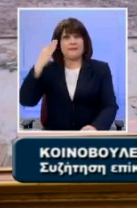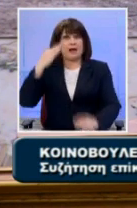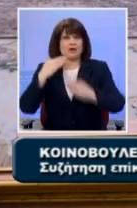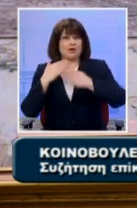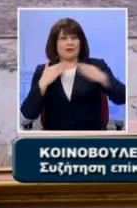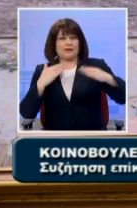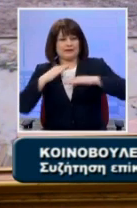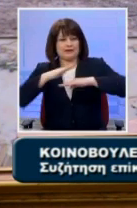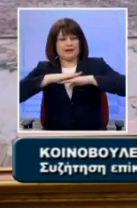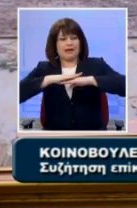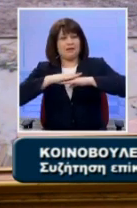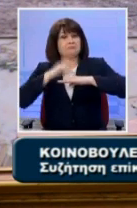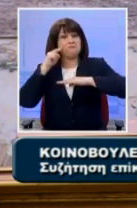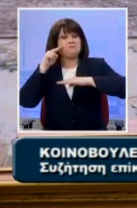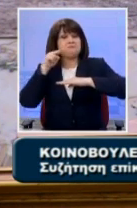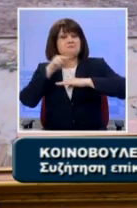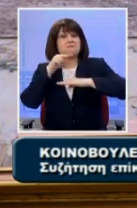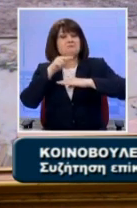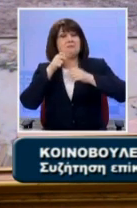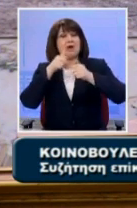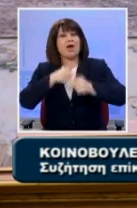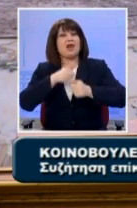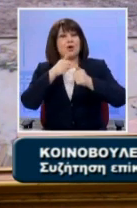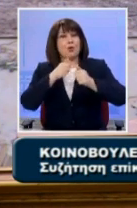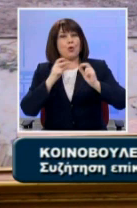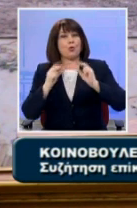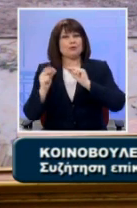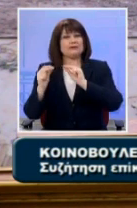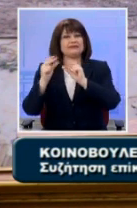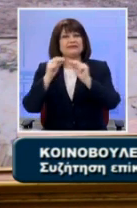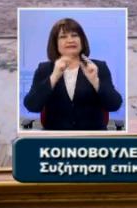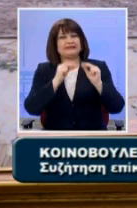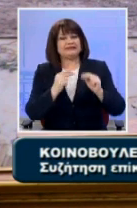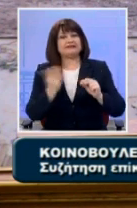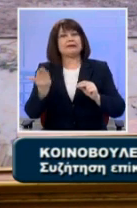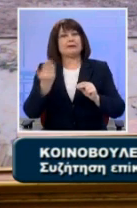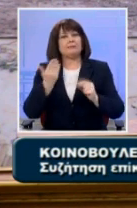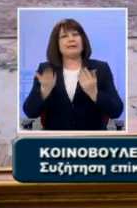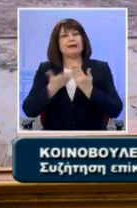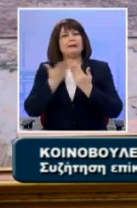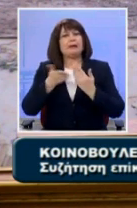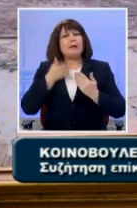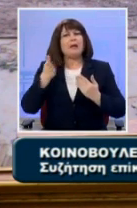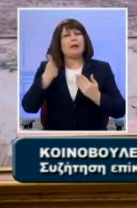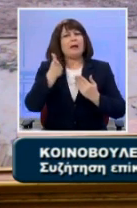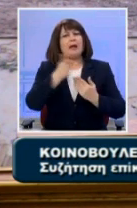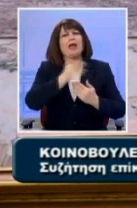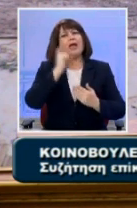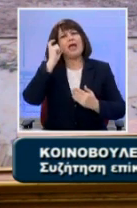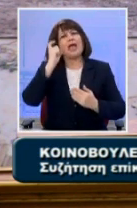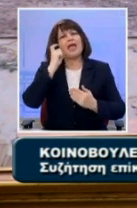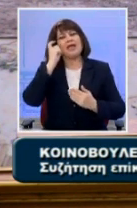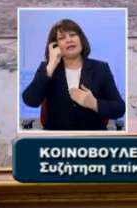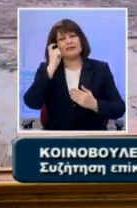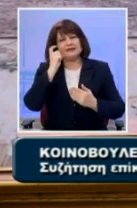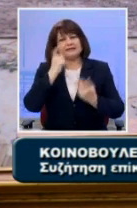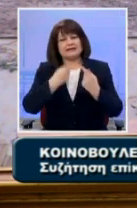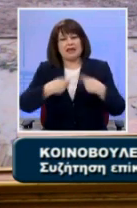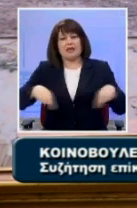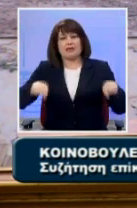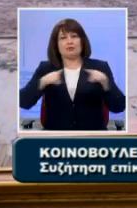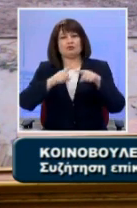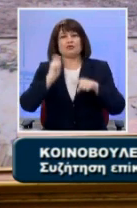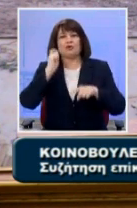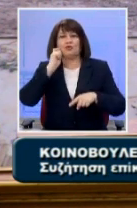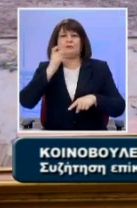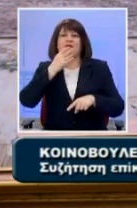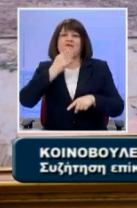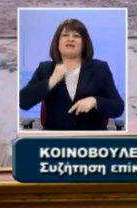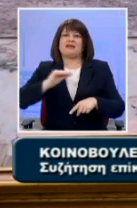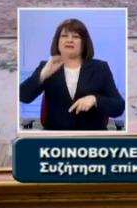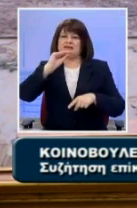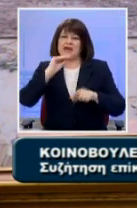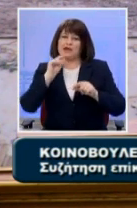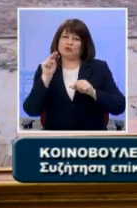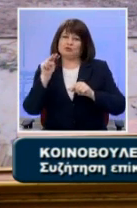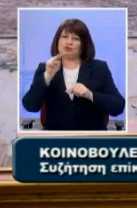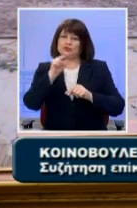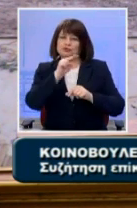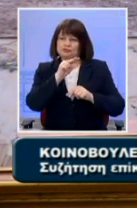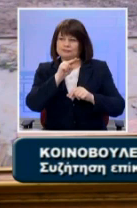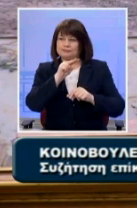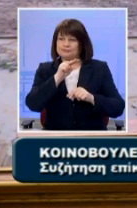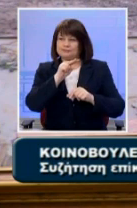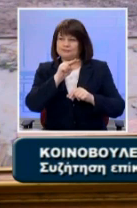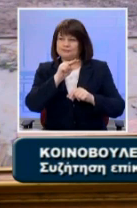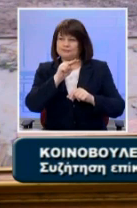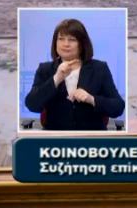άνω δυτικά θεωρία παρακολουθούν τις συνεδρίες αφού ξεναγήθηκαν στην έκθεση της αίθουσας Ελευθέριος Βενιζέλος,